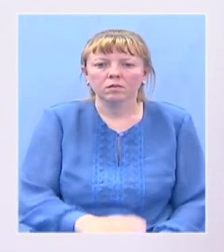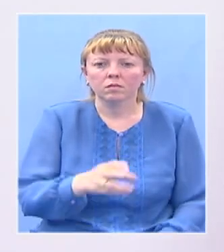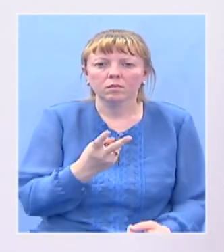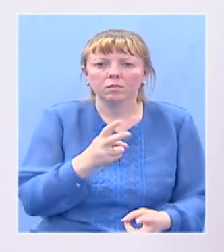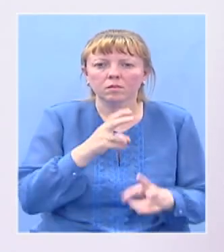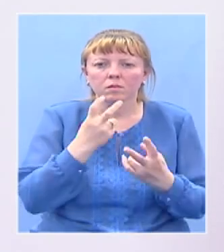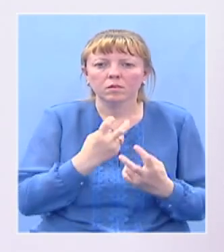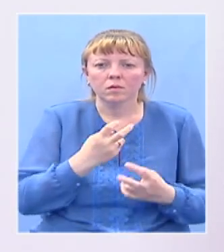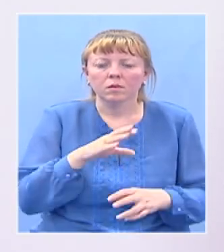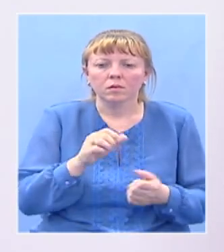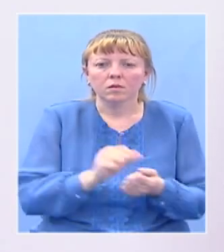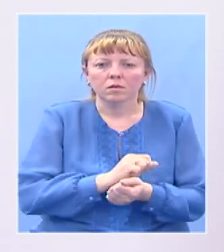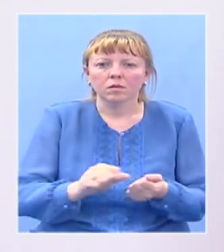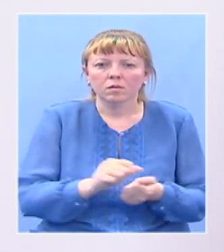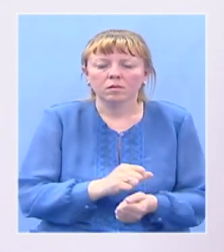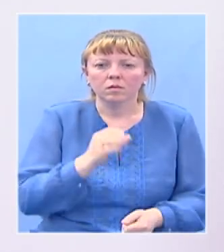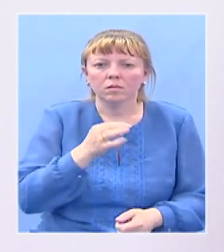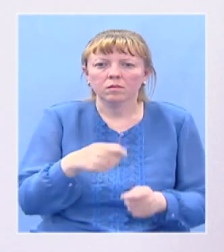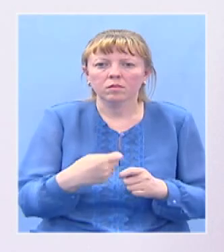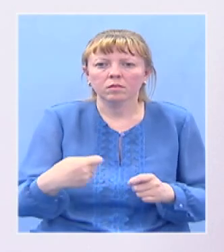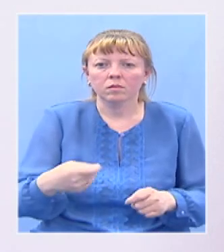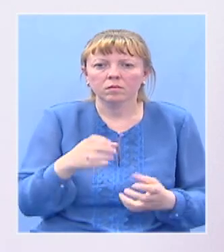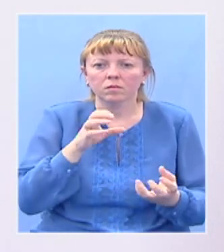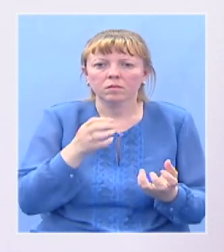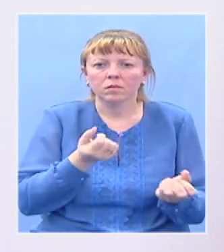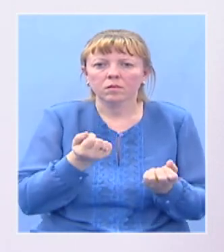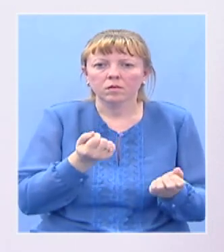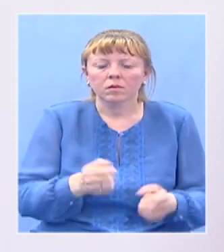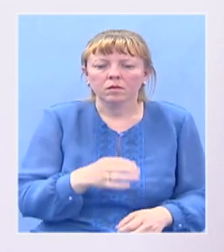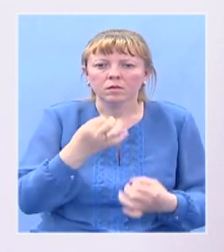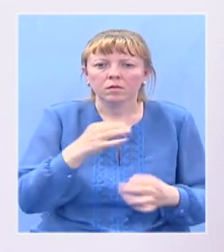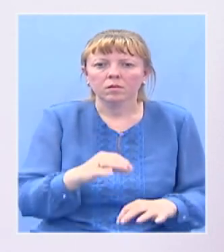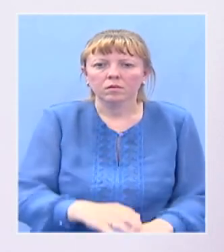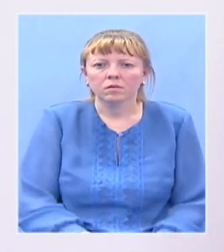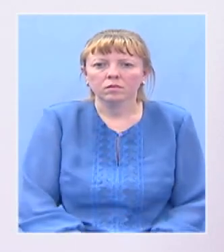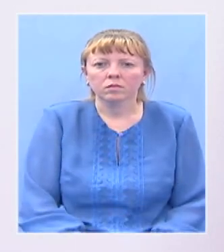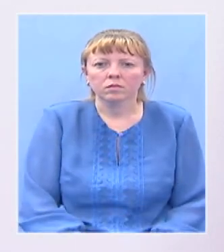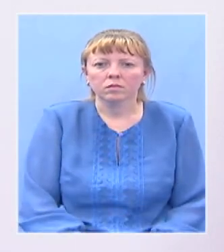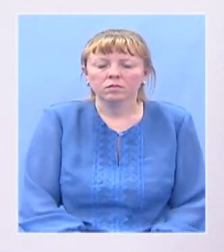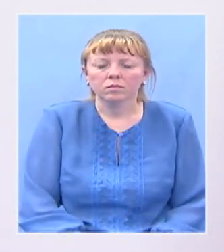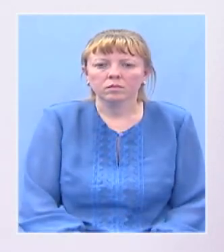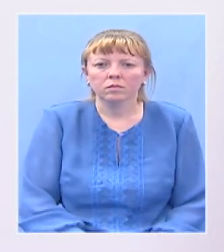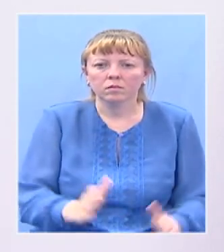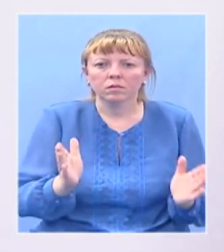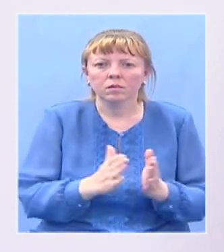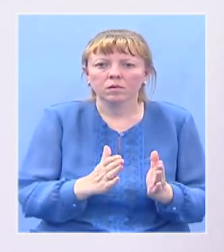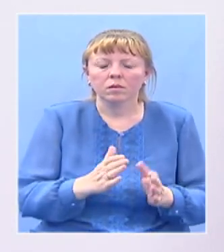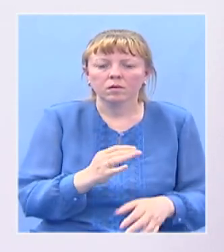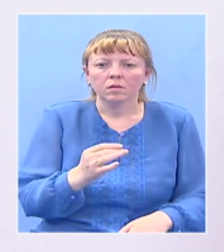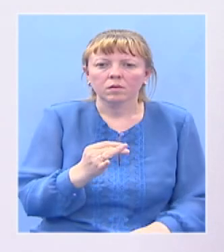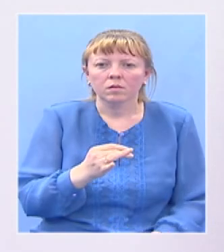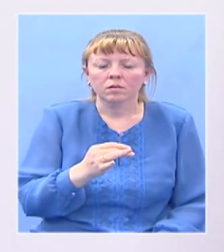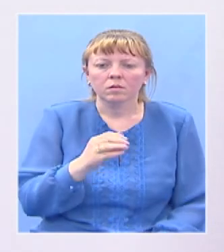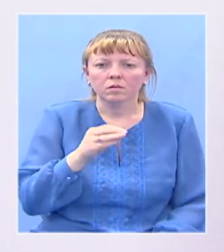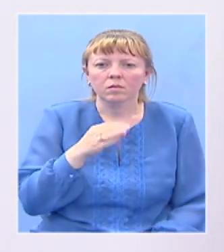проверить документы э производить взвешивание транспортного средства что позволяет ээ уменьшить остановок транспортных